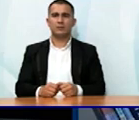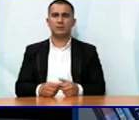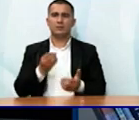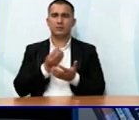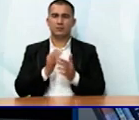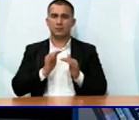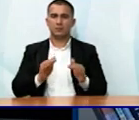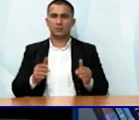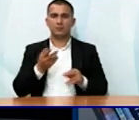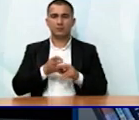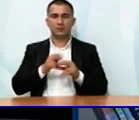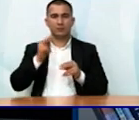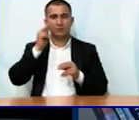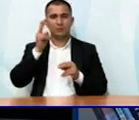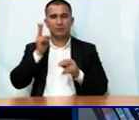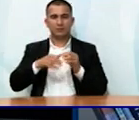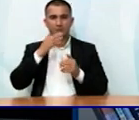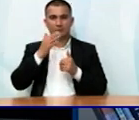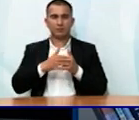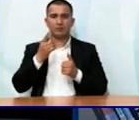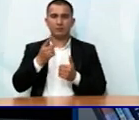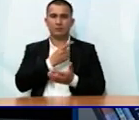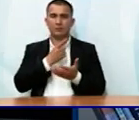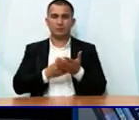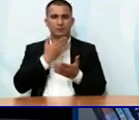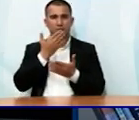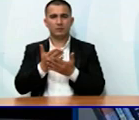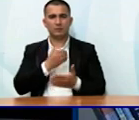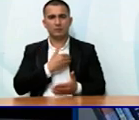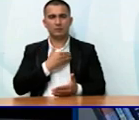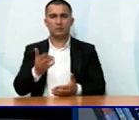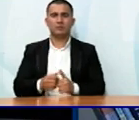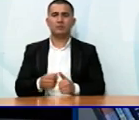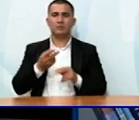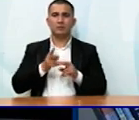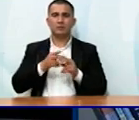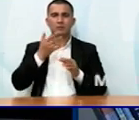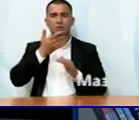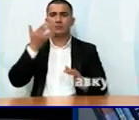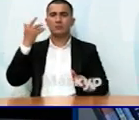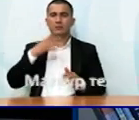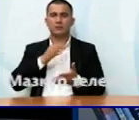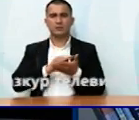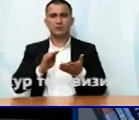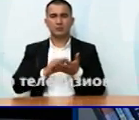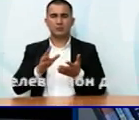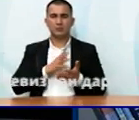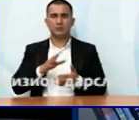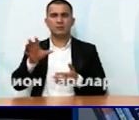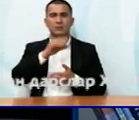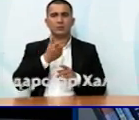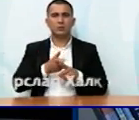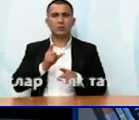Qadrli o'quvchilar, dars yakunida sizga bir savol bilan murojaat qilmoqchi edim. O'tilgan mavzulardan qaysi asarni